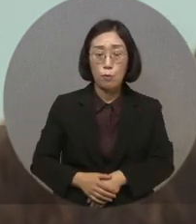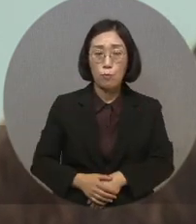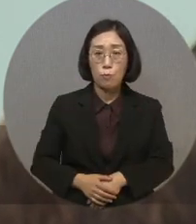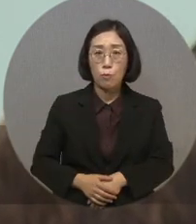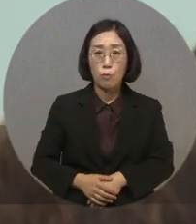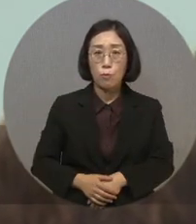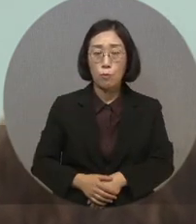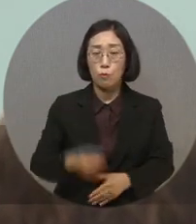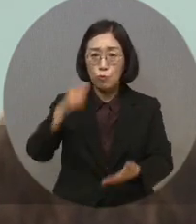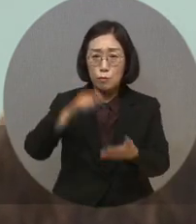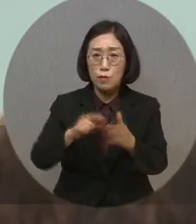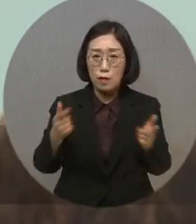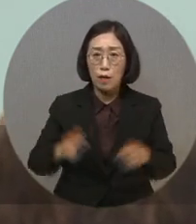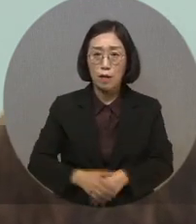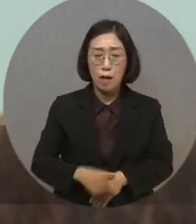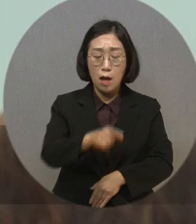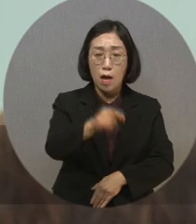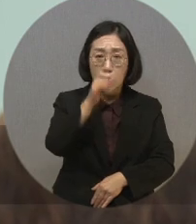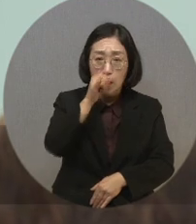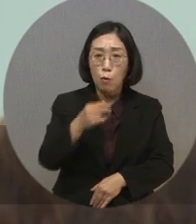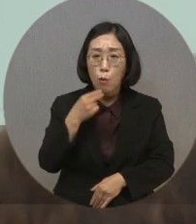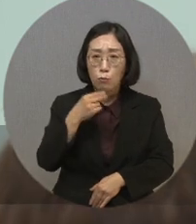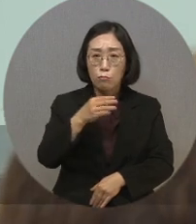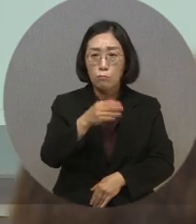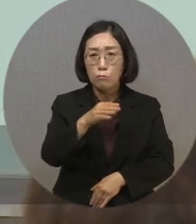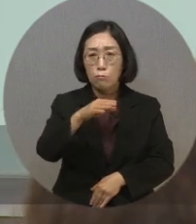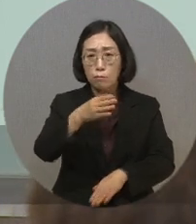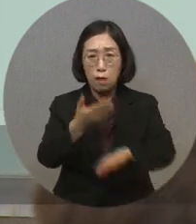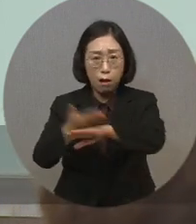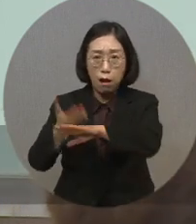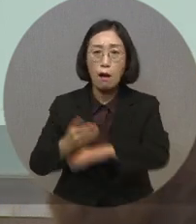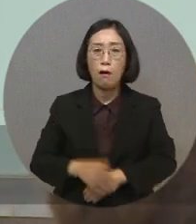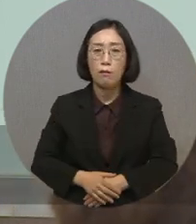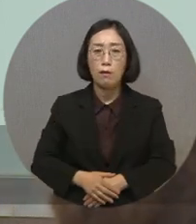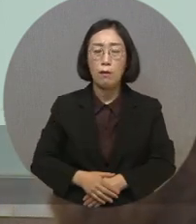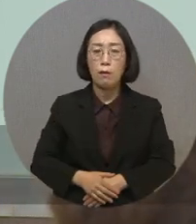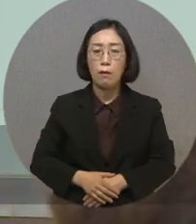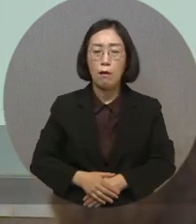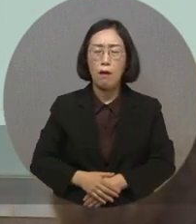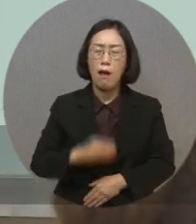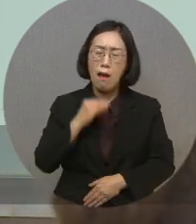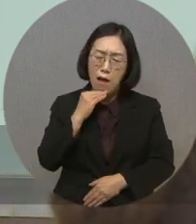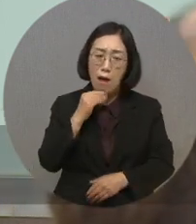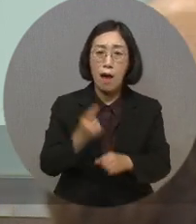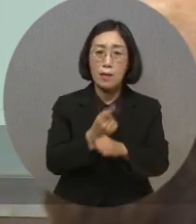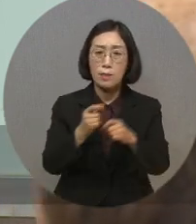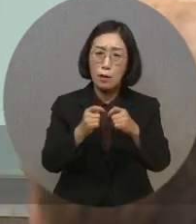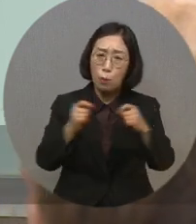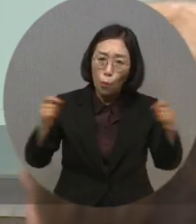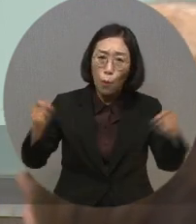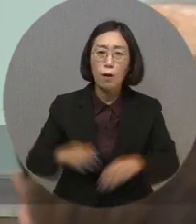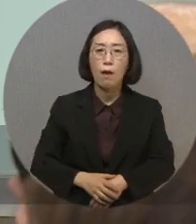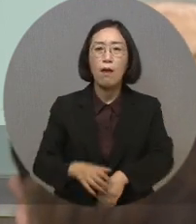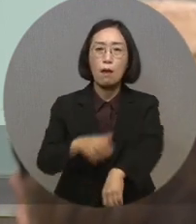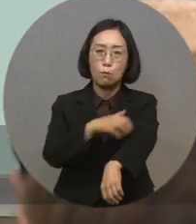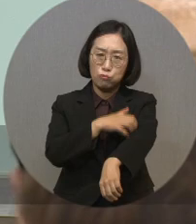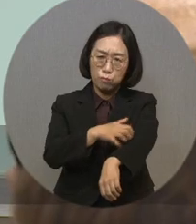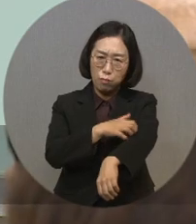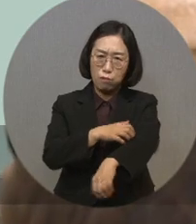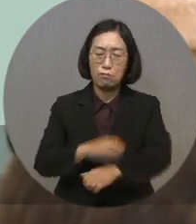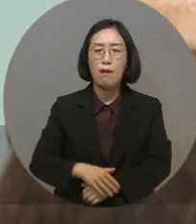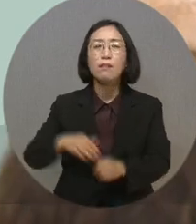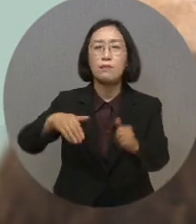또 있는 곳만 있지 없는 데는 아예 뭐 택시 불러도 뭐 한 시간에도 오지도 않고 있고 뭐